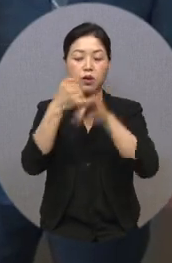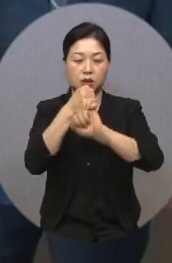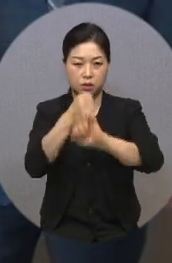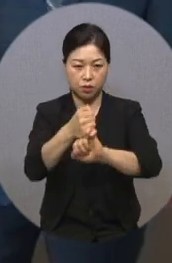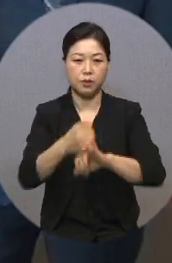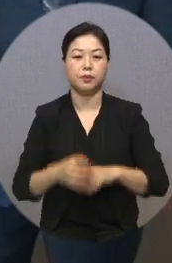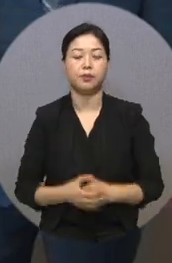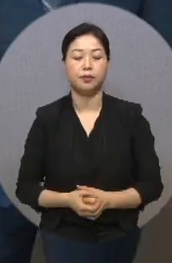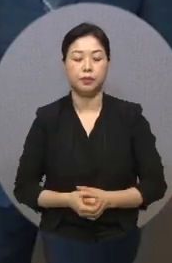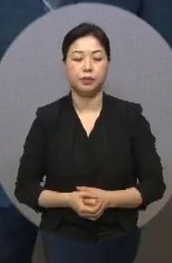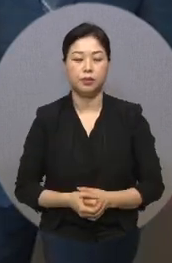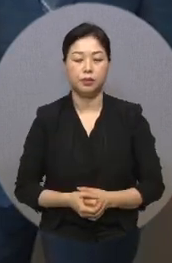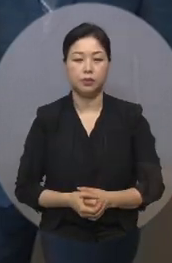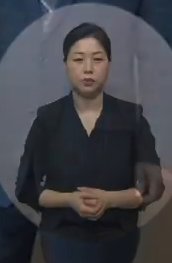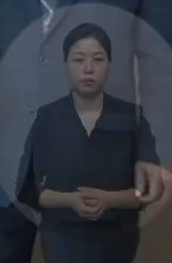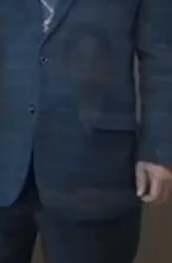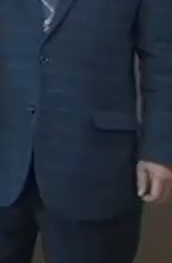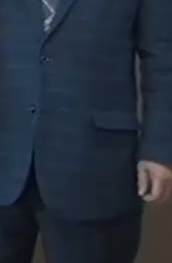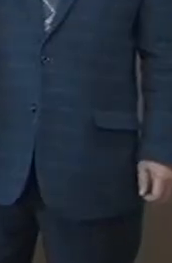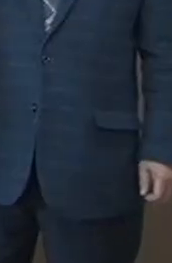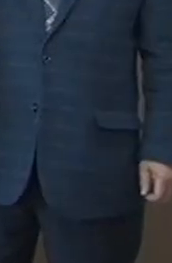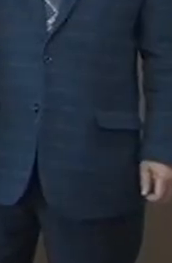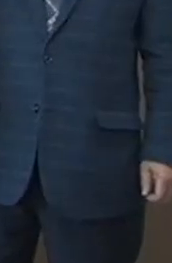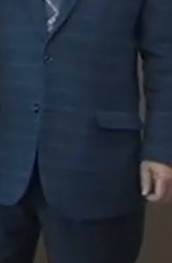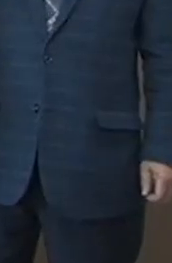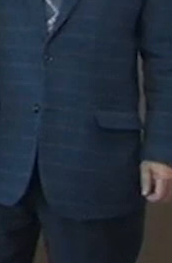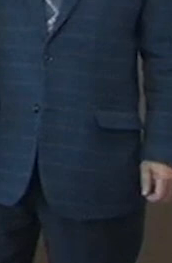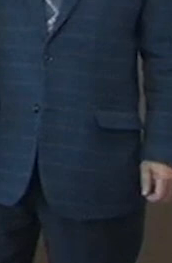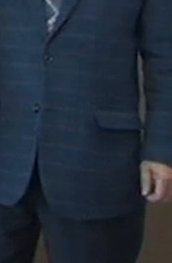지금까지 복지TV 부산방송 황병량입니다.